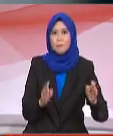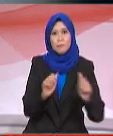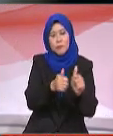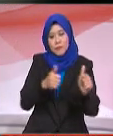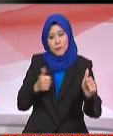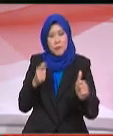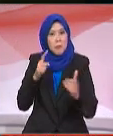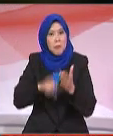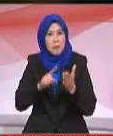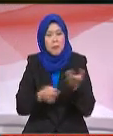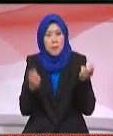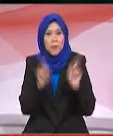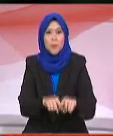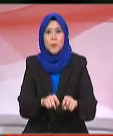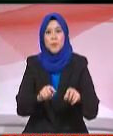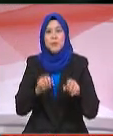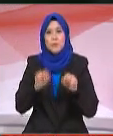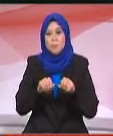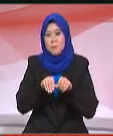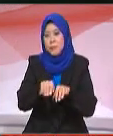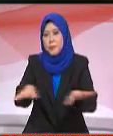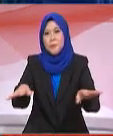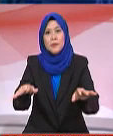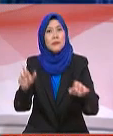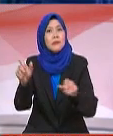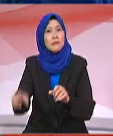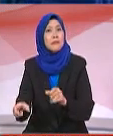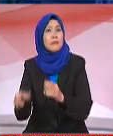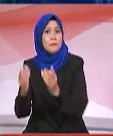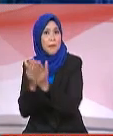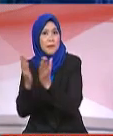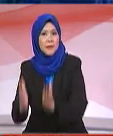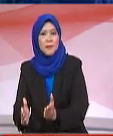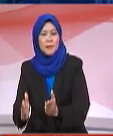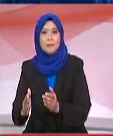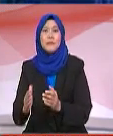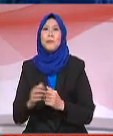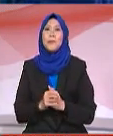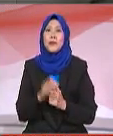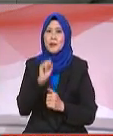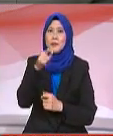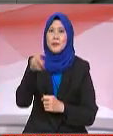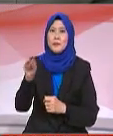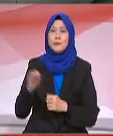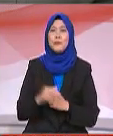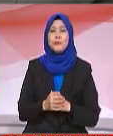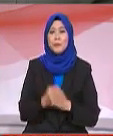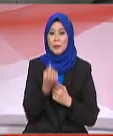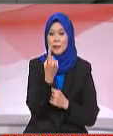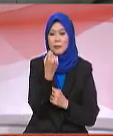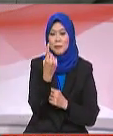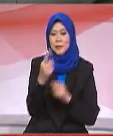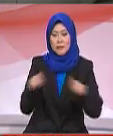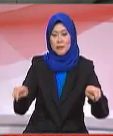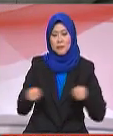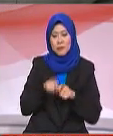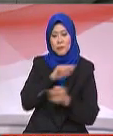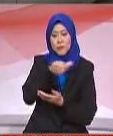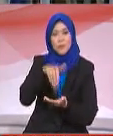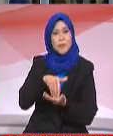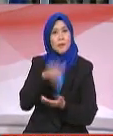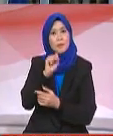sebarang keboleh jangkitan dalam kalangan calon SPM. Di Putrajaya sahaja, terdapat 11 pusat peperiksaan